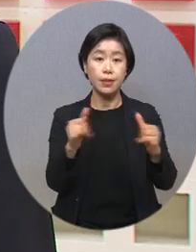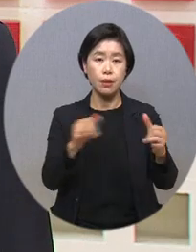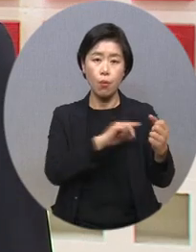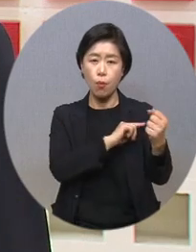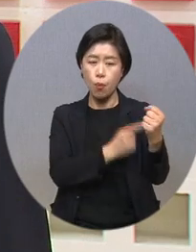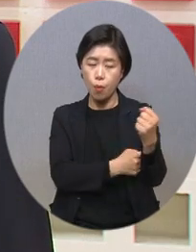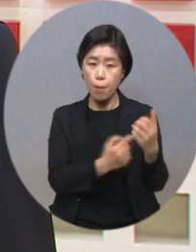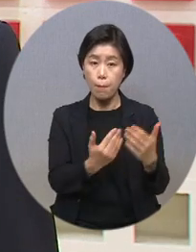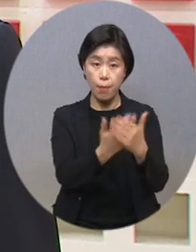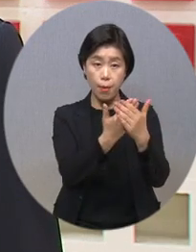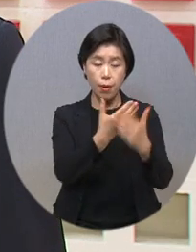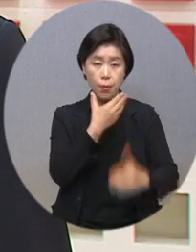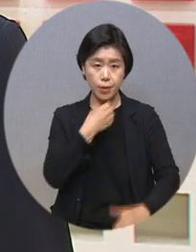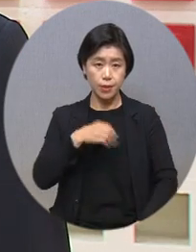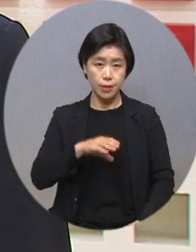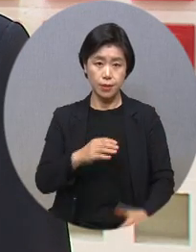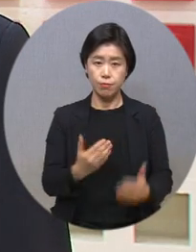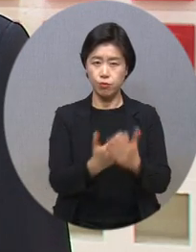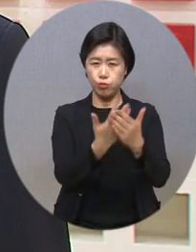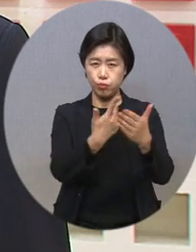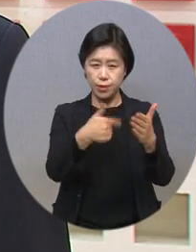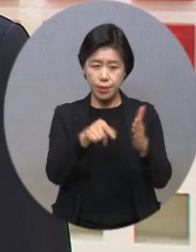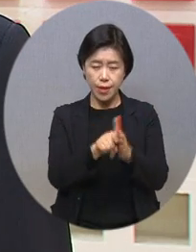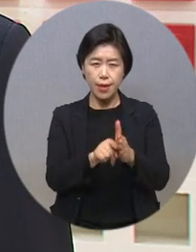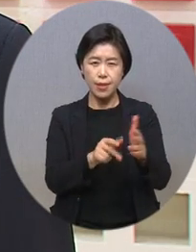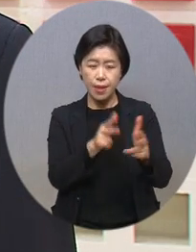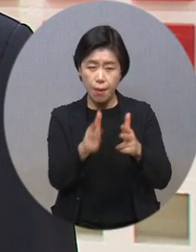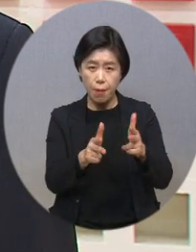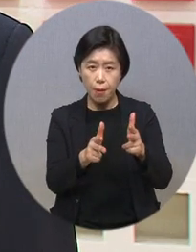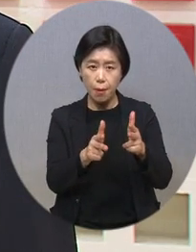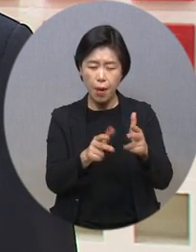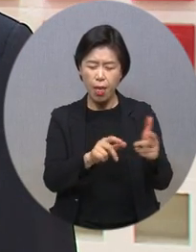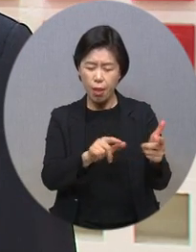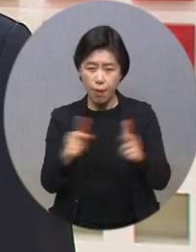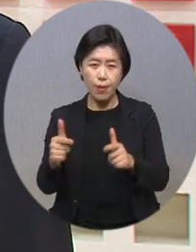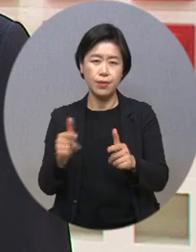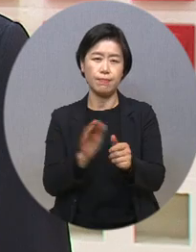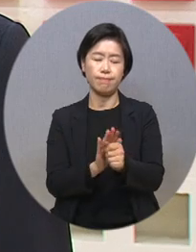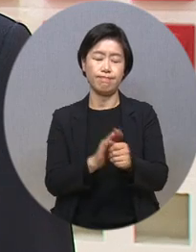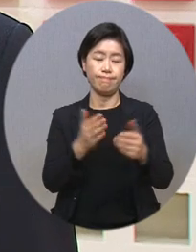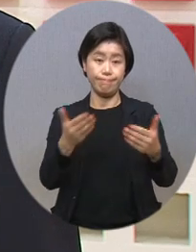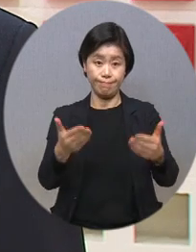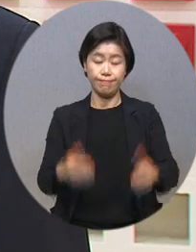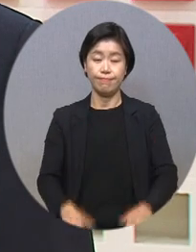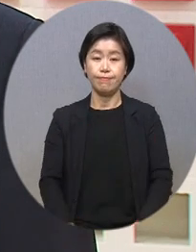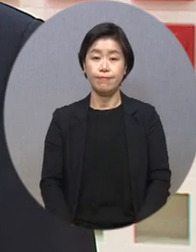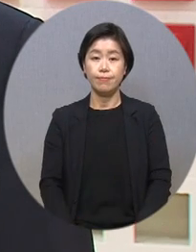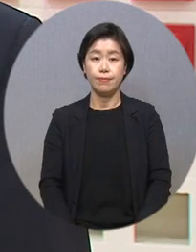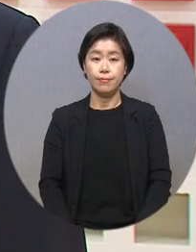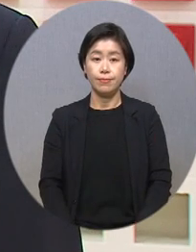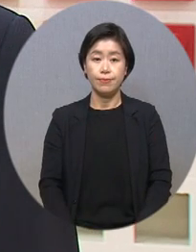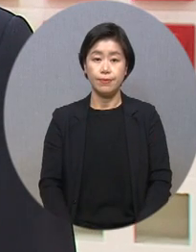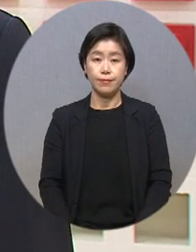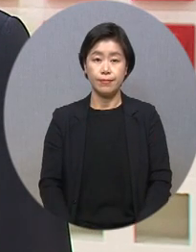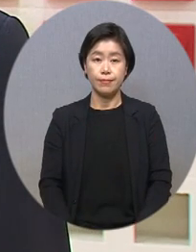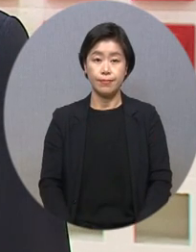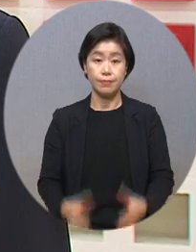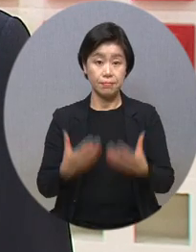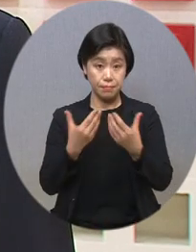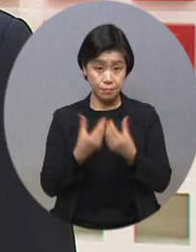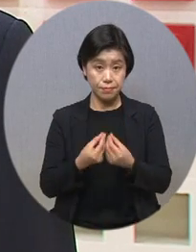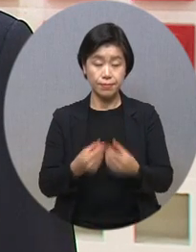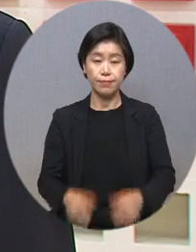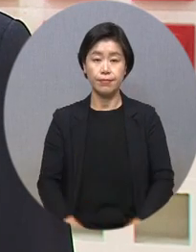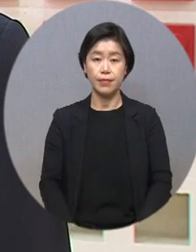복지 준비를 위해서 다양한 사업을 직원 해왔습니다 예를 든다면